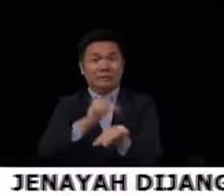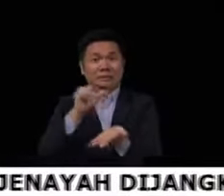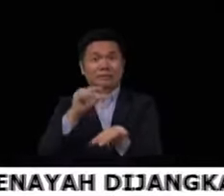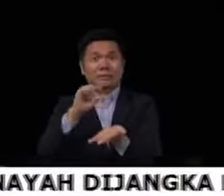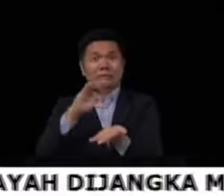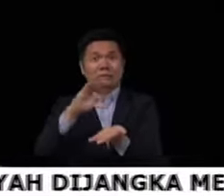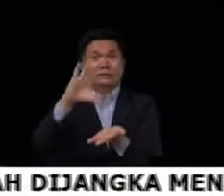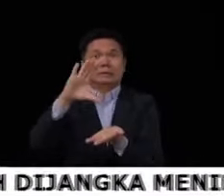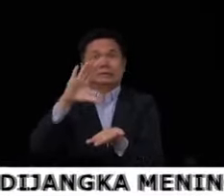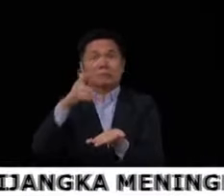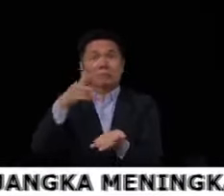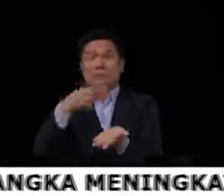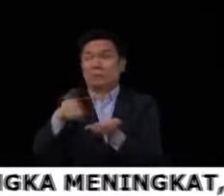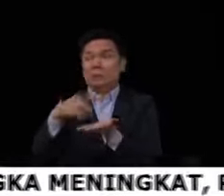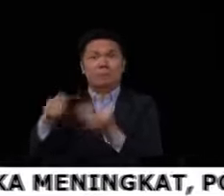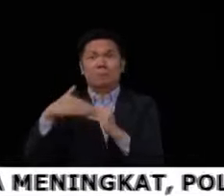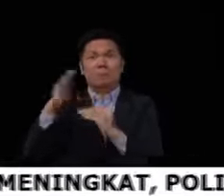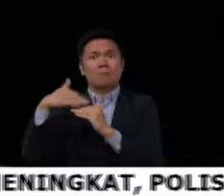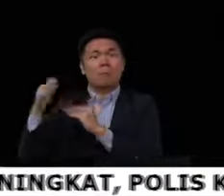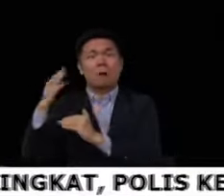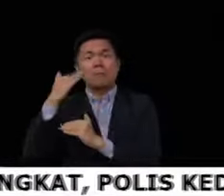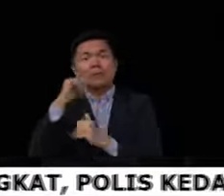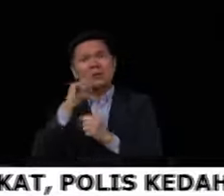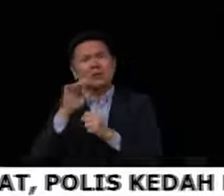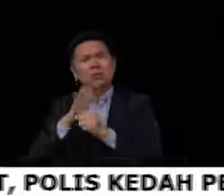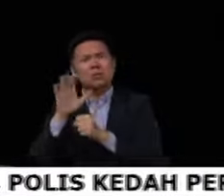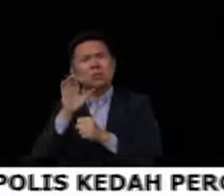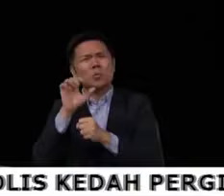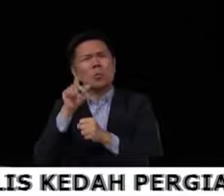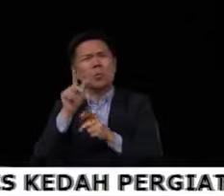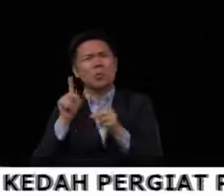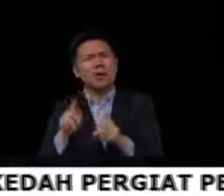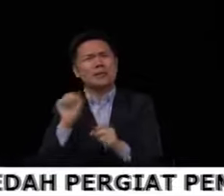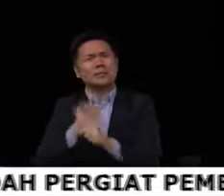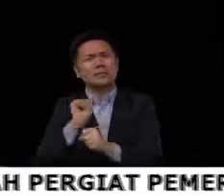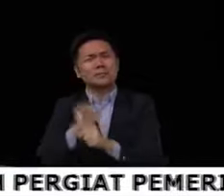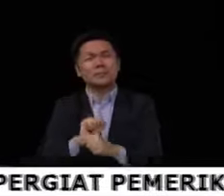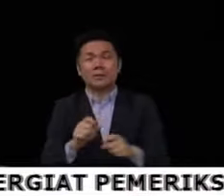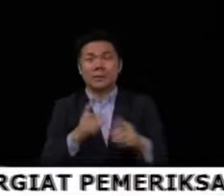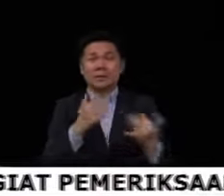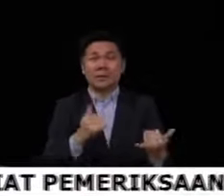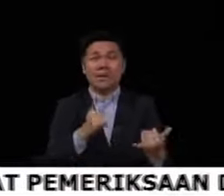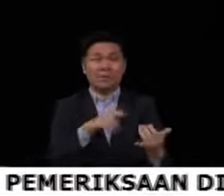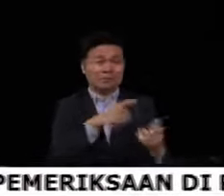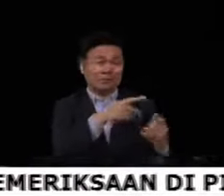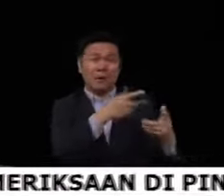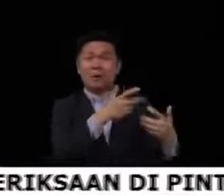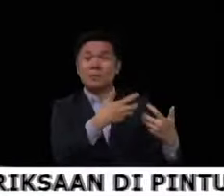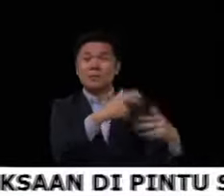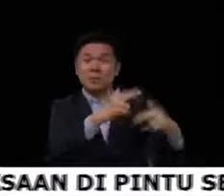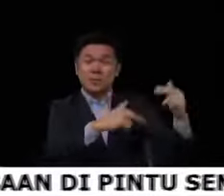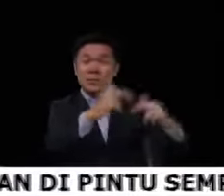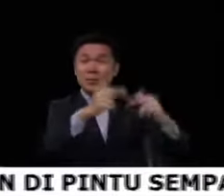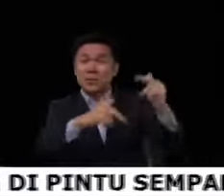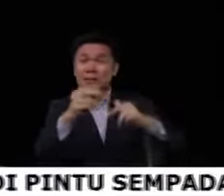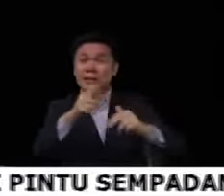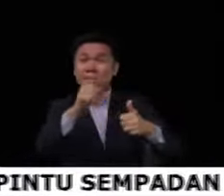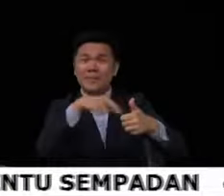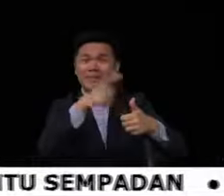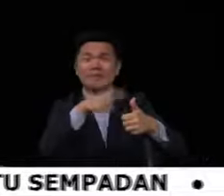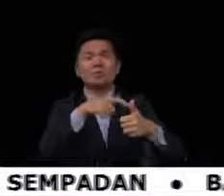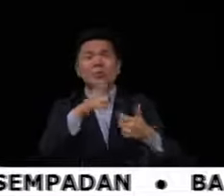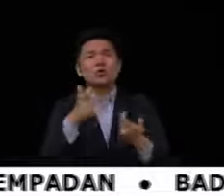pekerjaan tak cukup tapi pada masa sama apa yang kita tekan kepada sektor pembinaan dialamai kekene pergi kepada